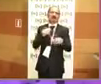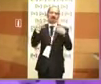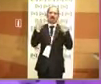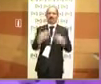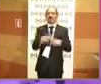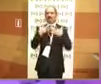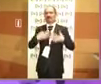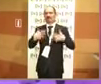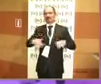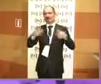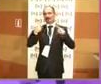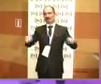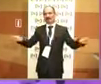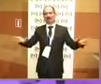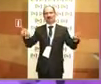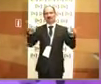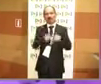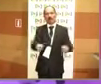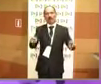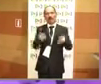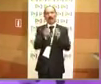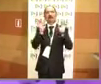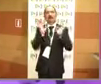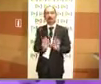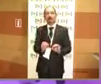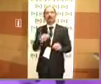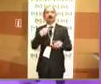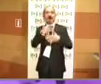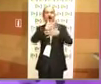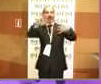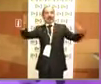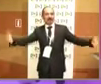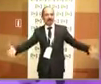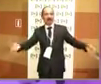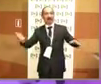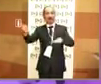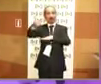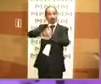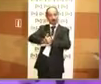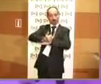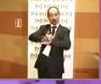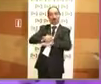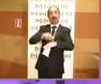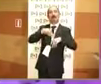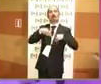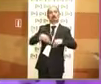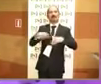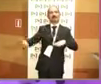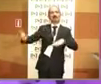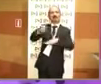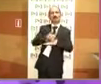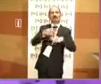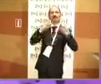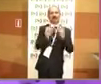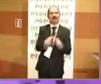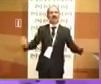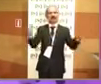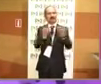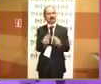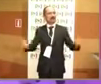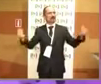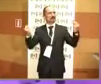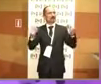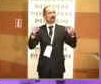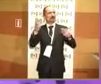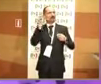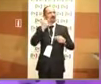diversi. Allargare, rendere protagonisti, rendere partecipi tanti, tanti